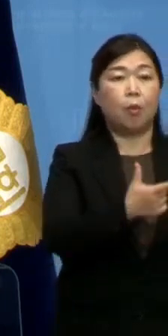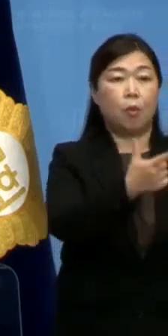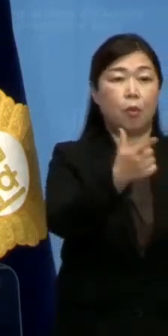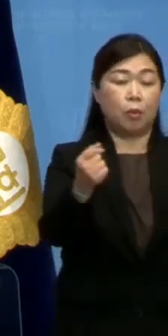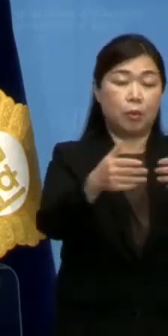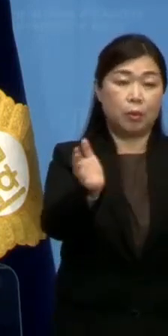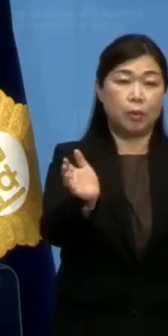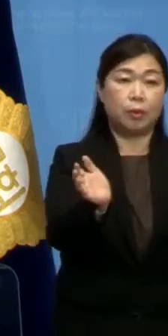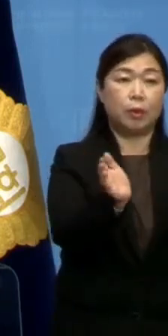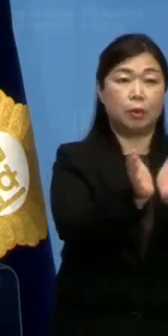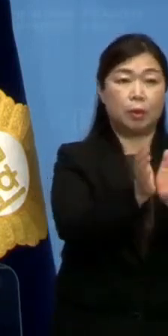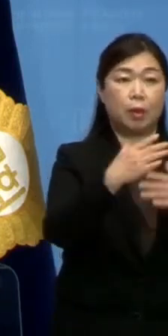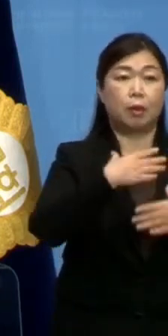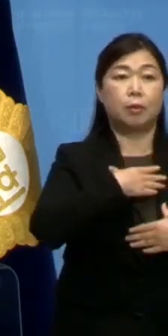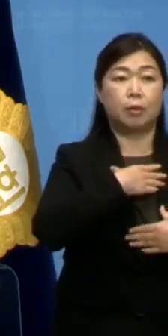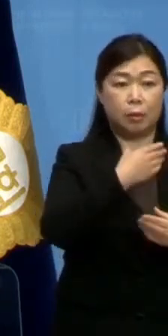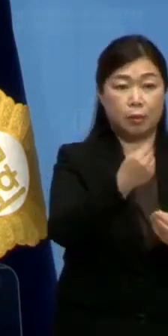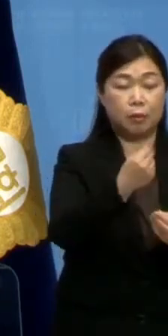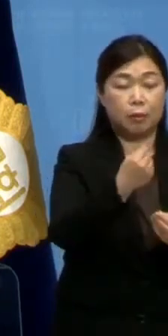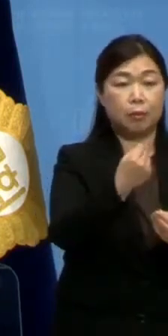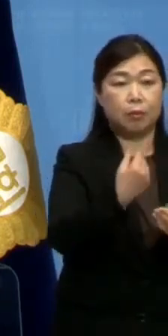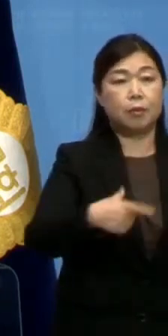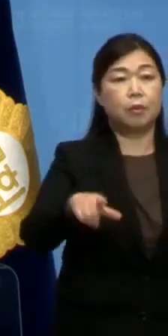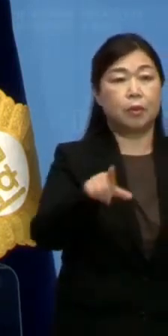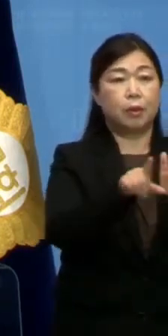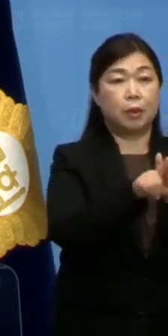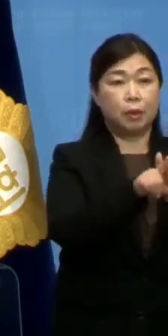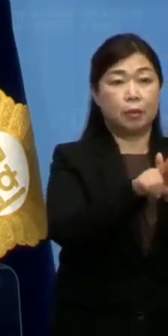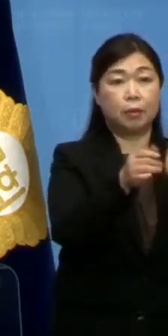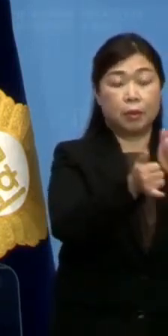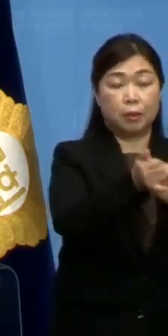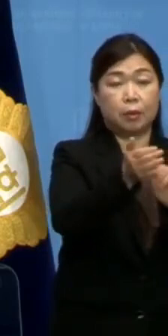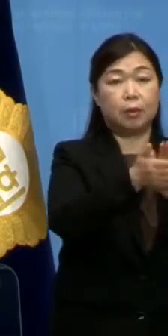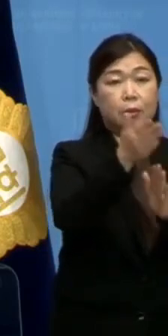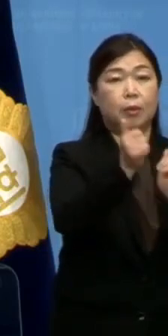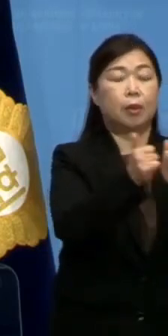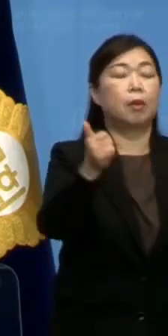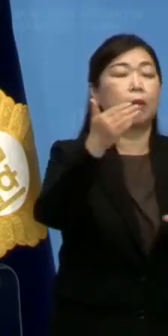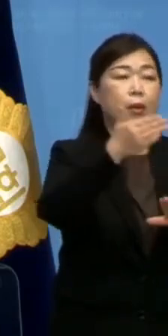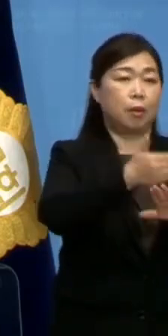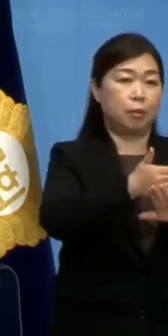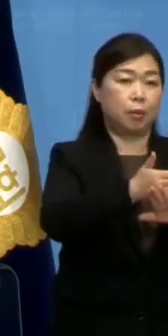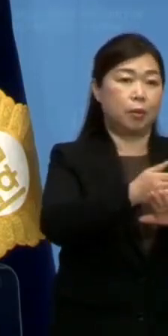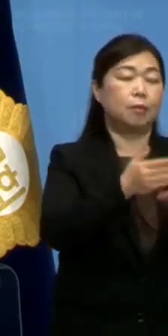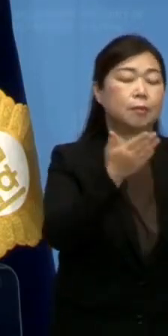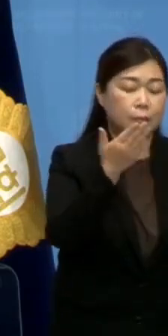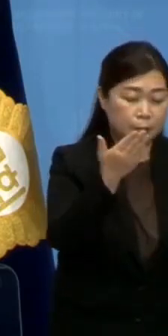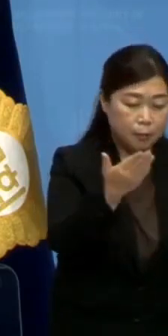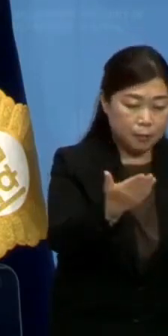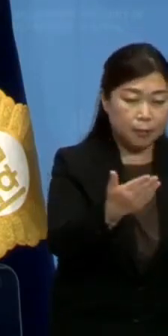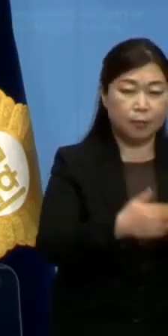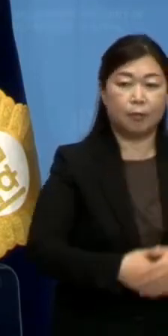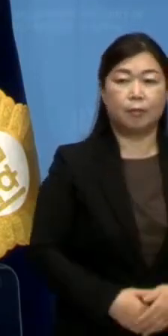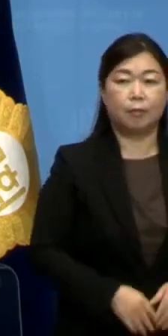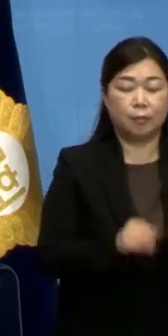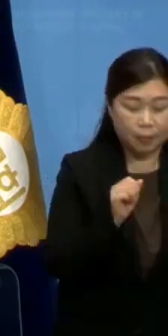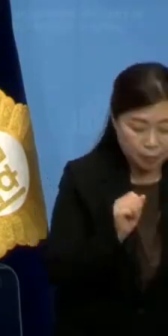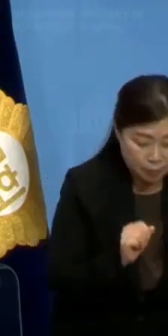안전을 위해 애쓴 시민들께 깊은 감사를 드립니다. 고맙습니다.